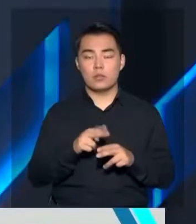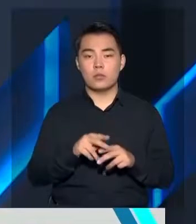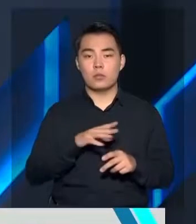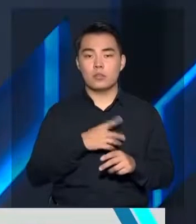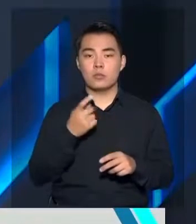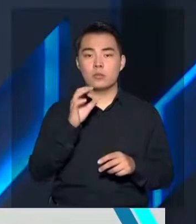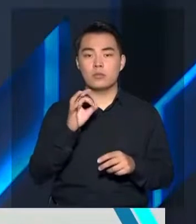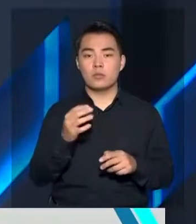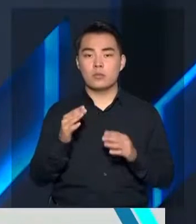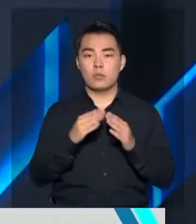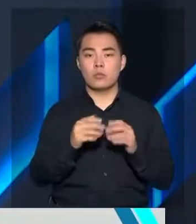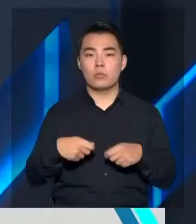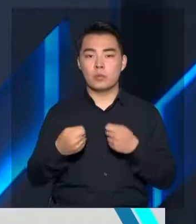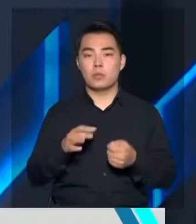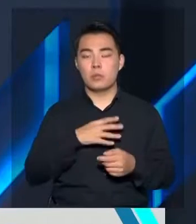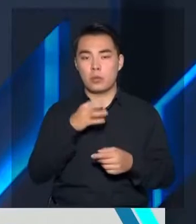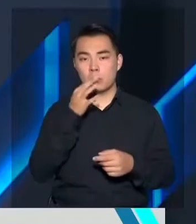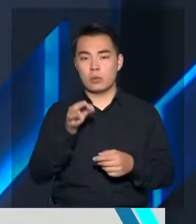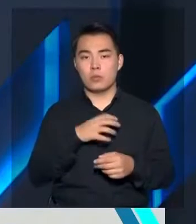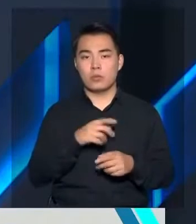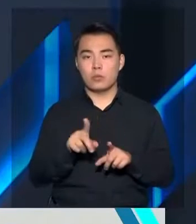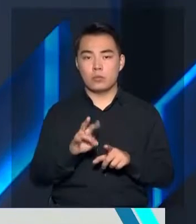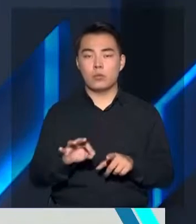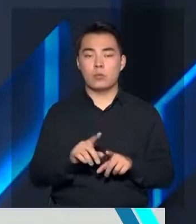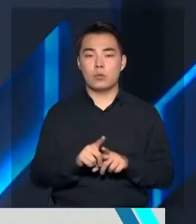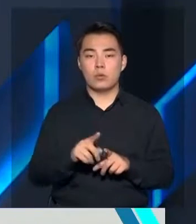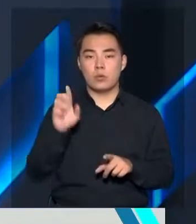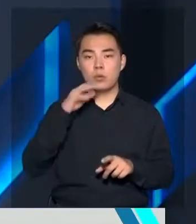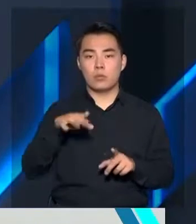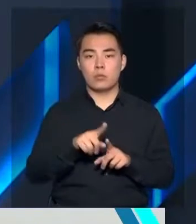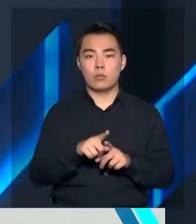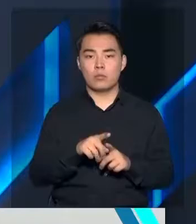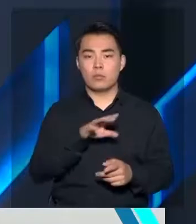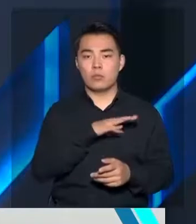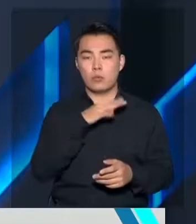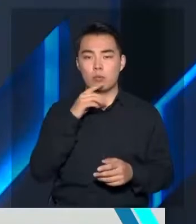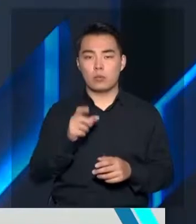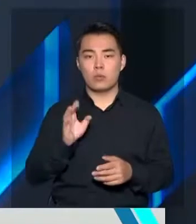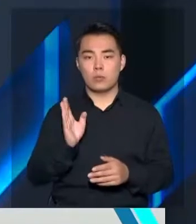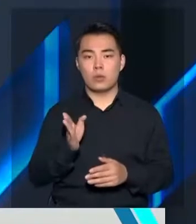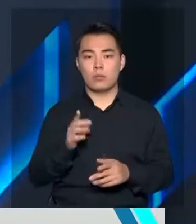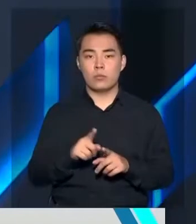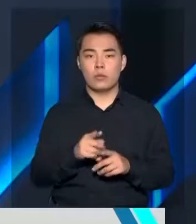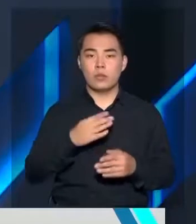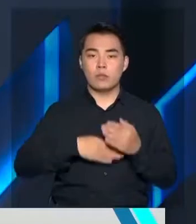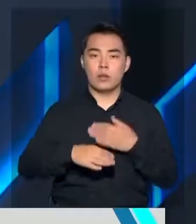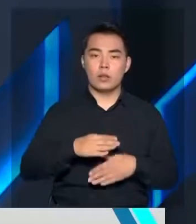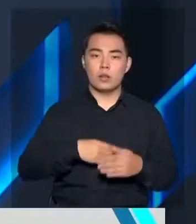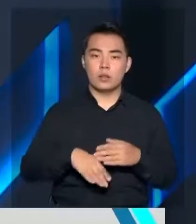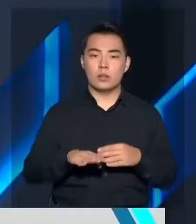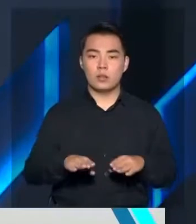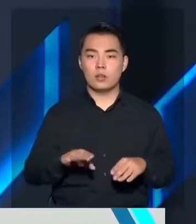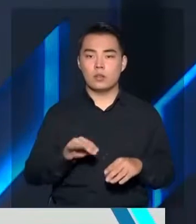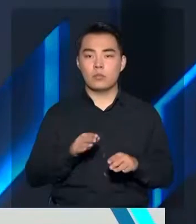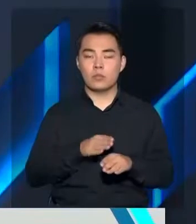пәтерлер. Бірақ біздің мемлекетте әлеуметтік осал топтар өте көп. жаңағы мүгедектігі бар, толық